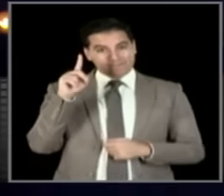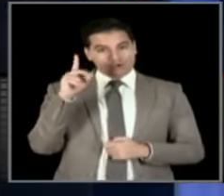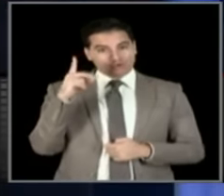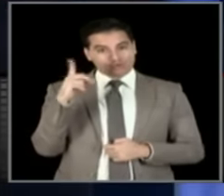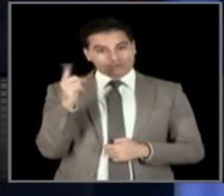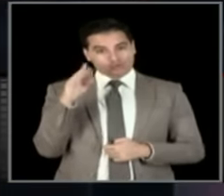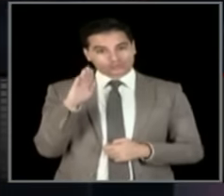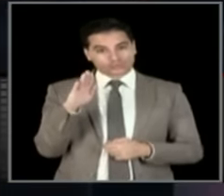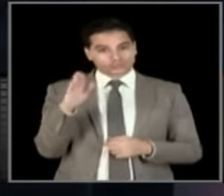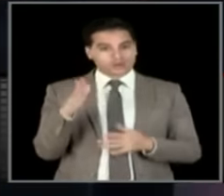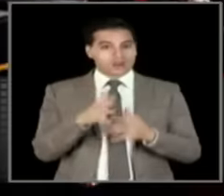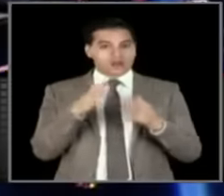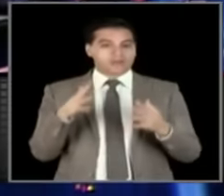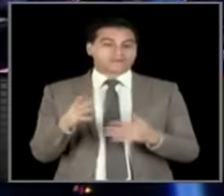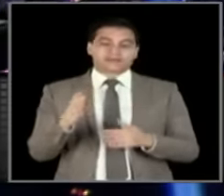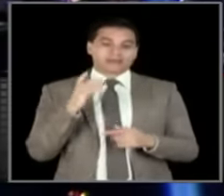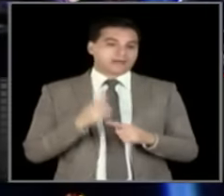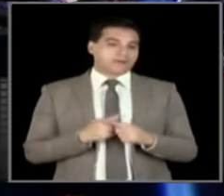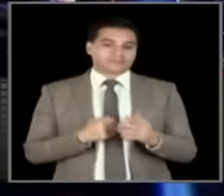إجابة خاطئة.